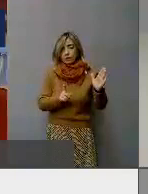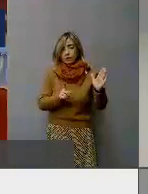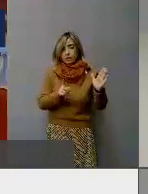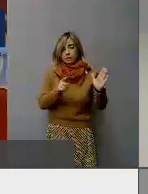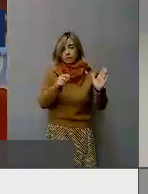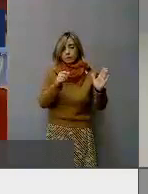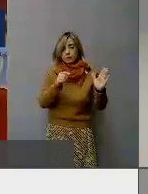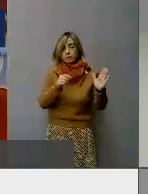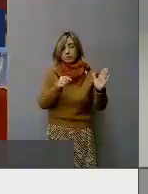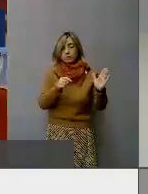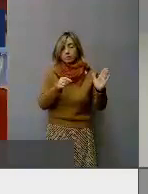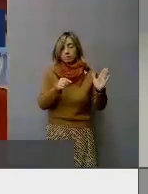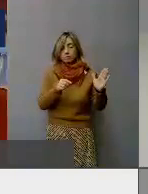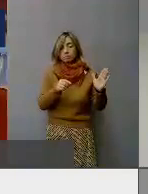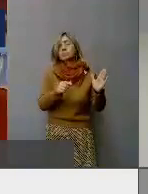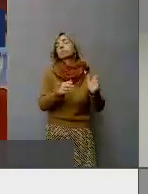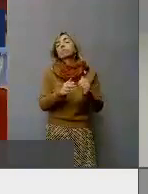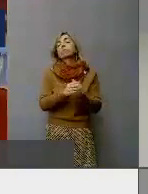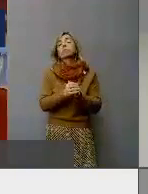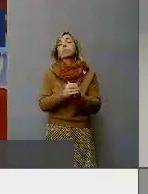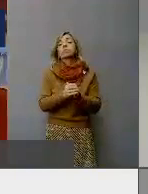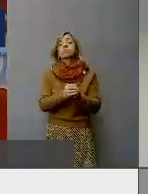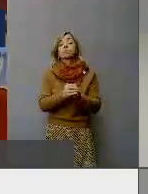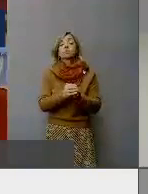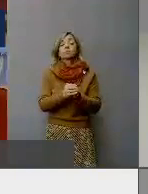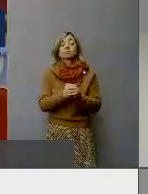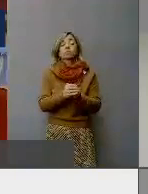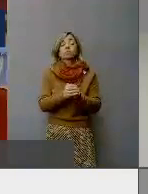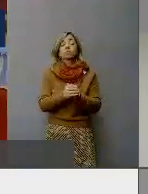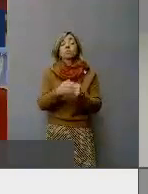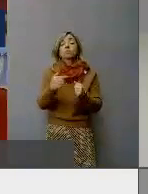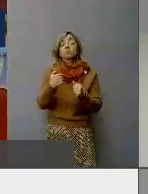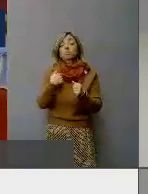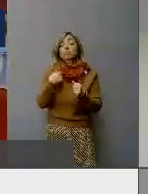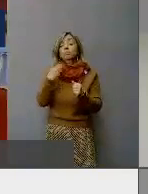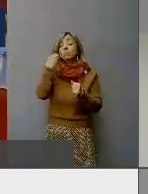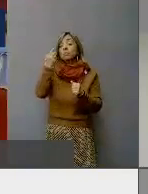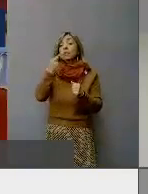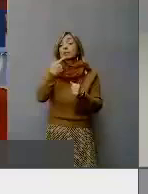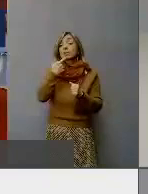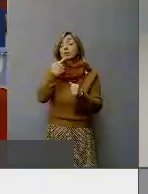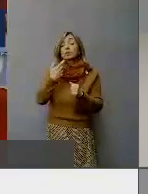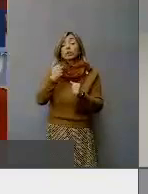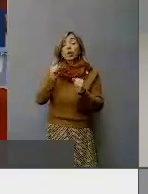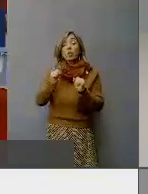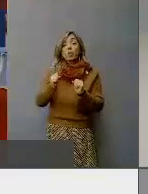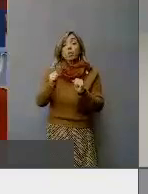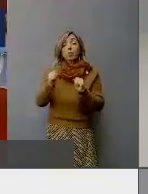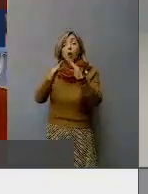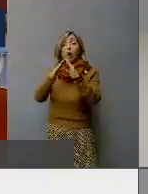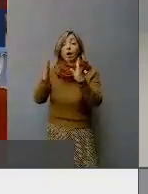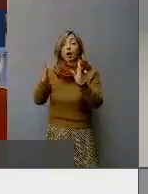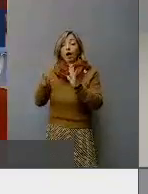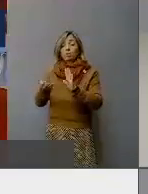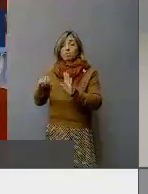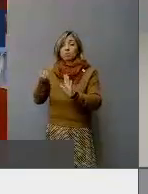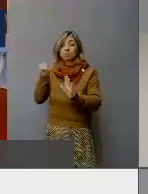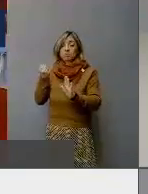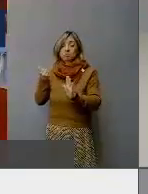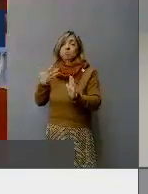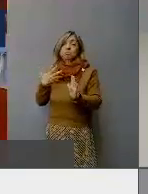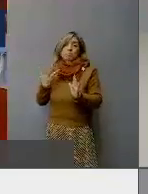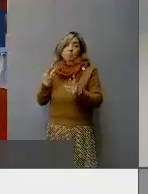dal punto di vista professionale chi ha la possibilità di tenere la propria casa cerca di tenerla perché rimanere fuori casa non è mai una bella cosa